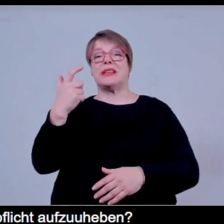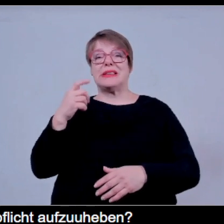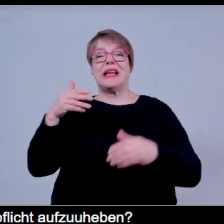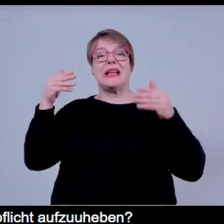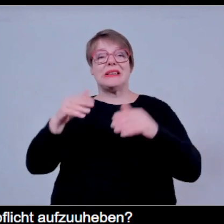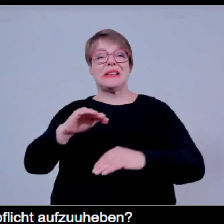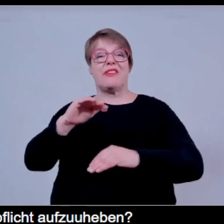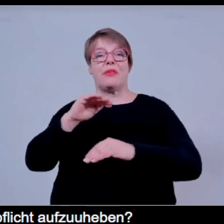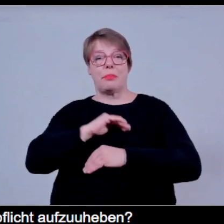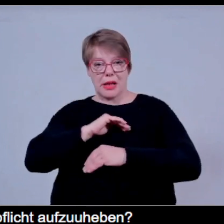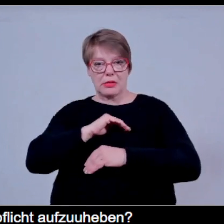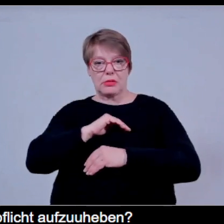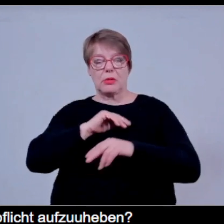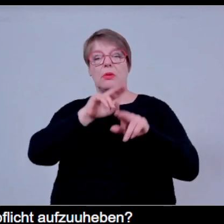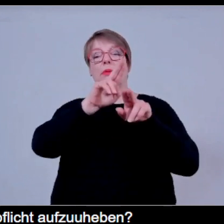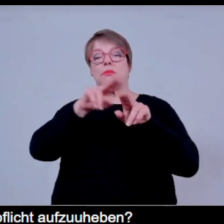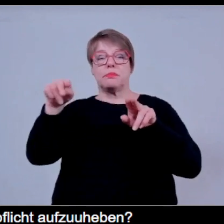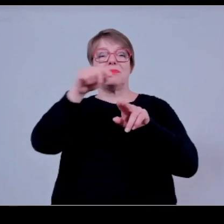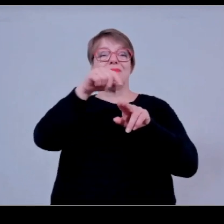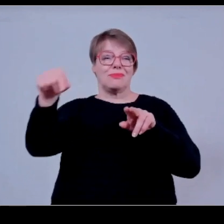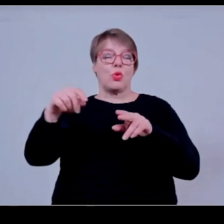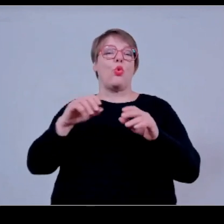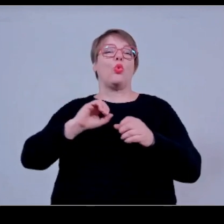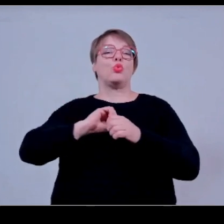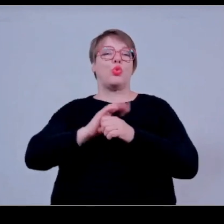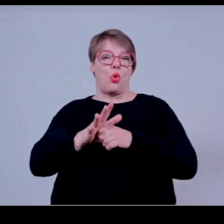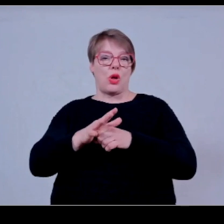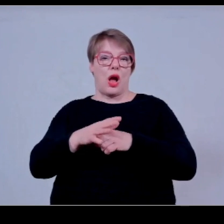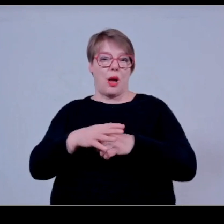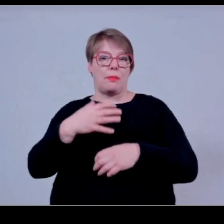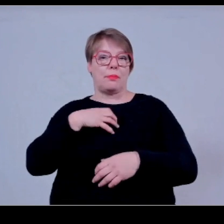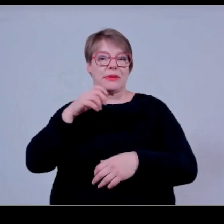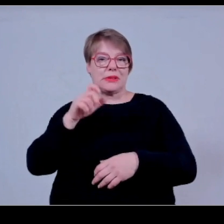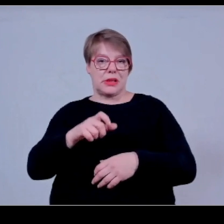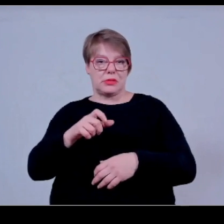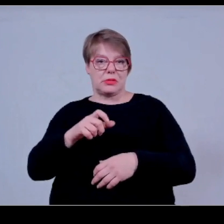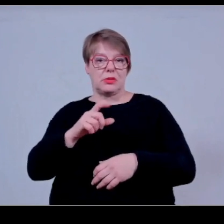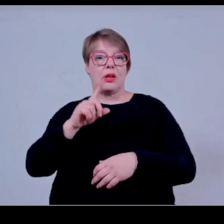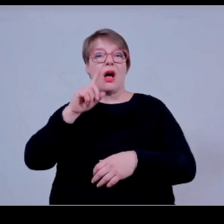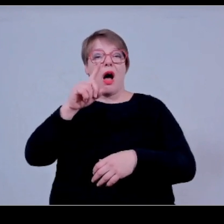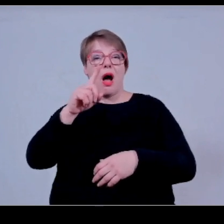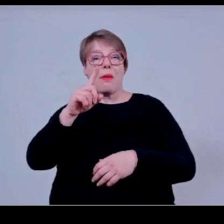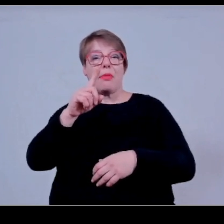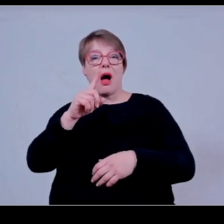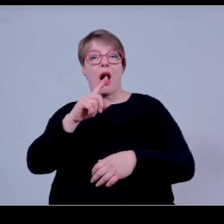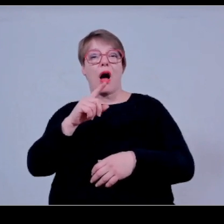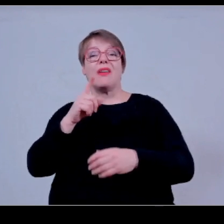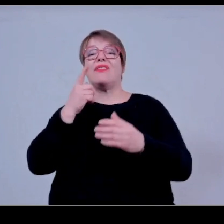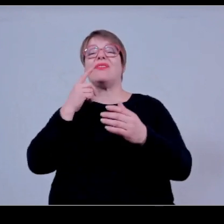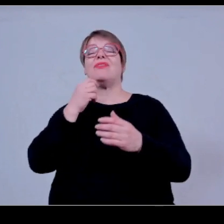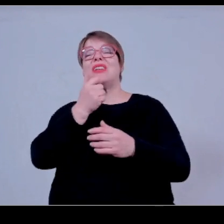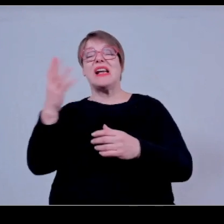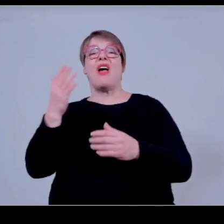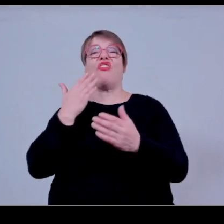-Situation hatten. Und auch bei den Normalbetten ist es tatsächlich so, dass wir keine überdimensionierten